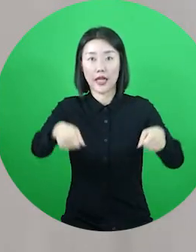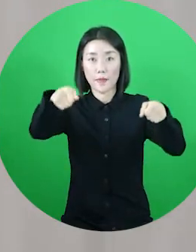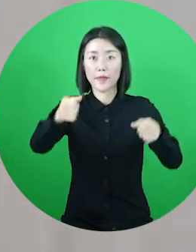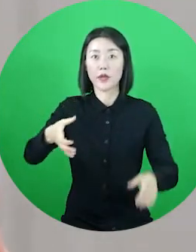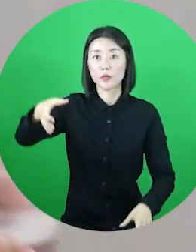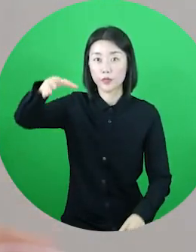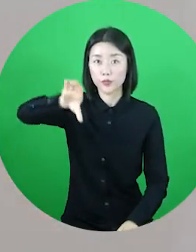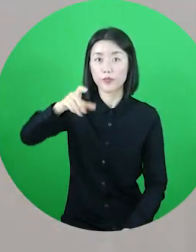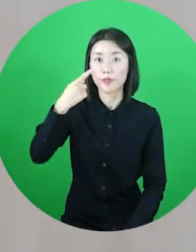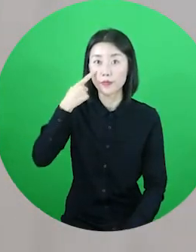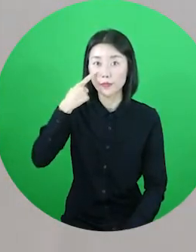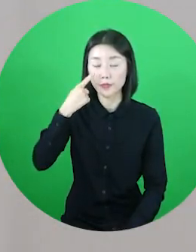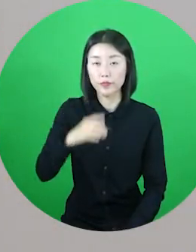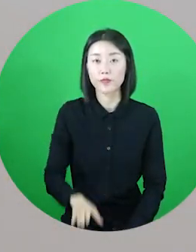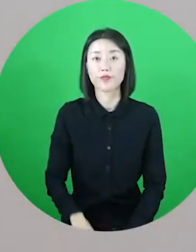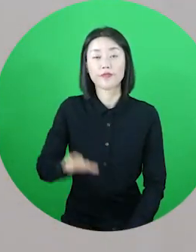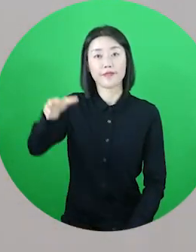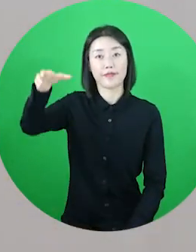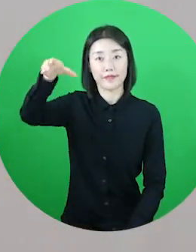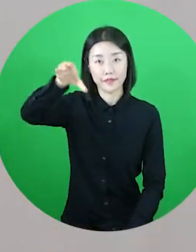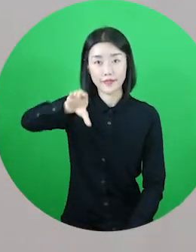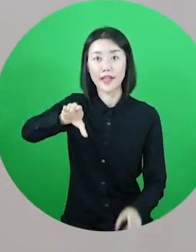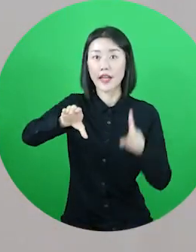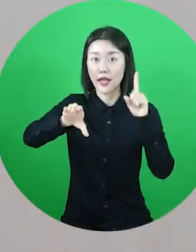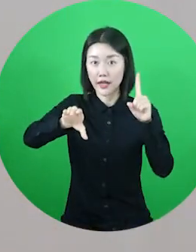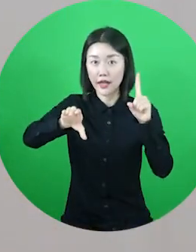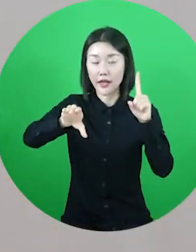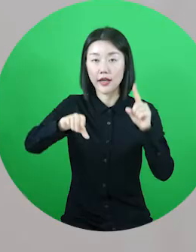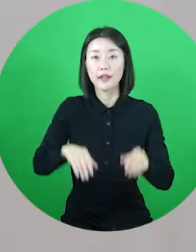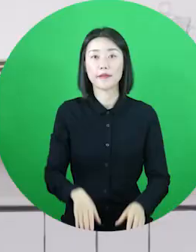볼게요. 1컵.